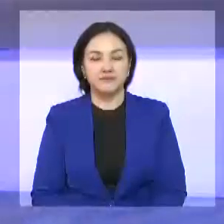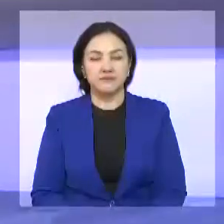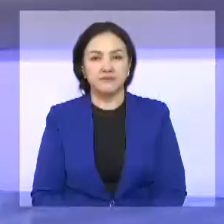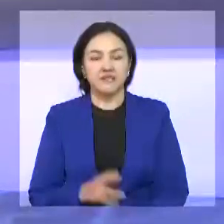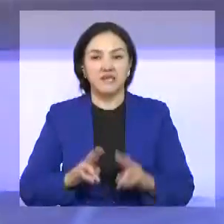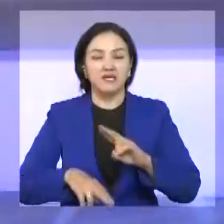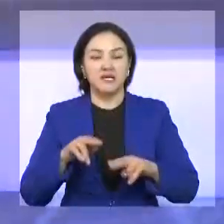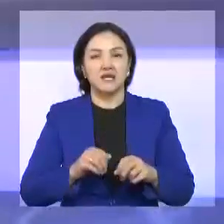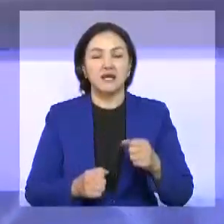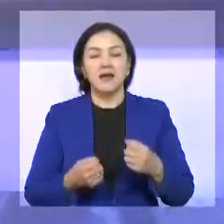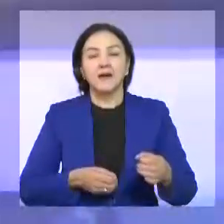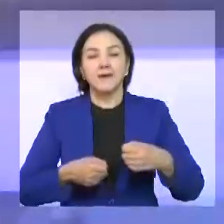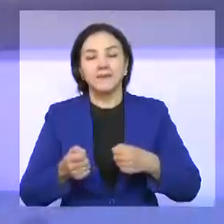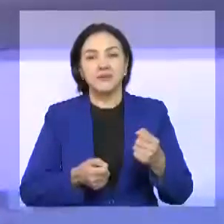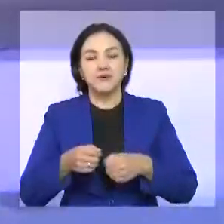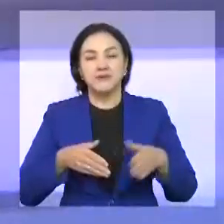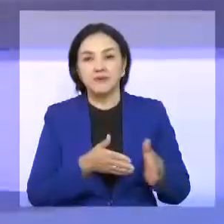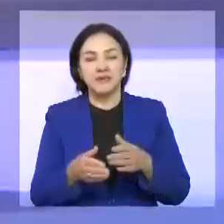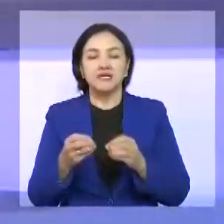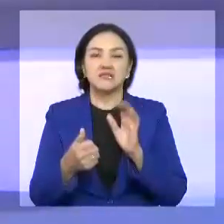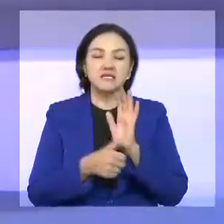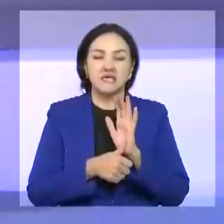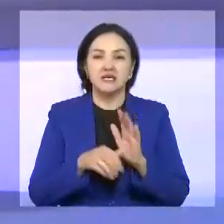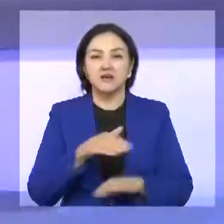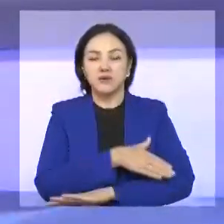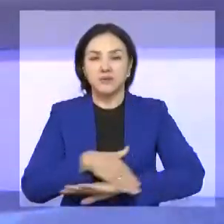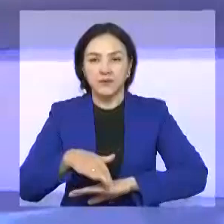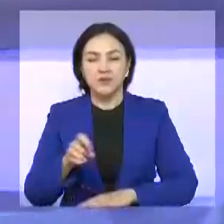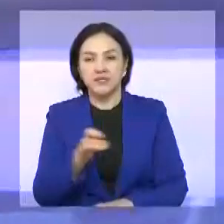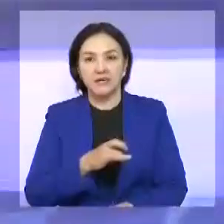строительство автомобильных дорог ведется на 16 улицах